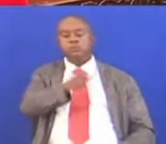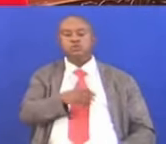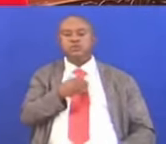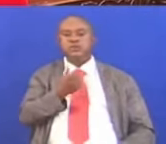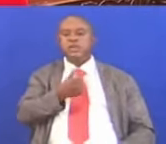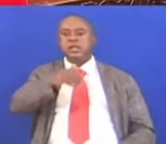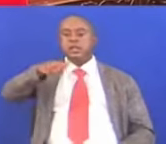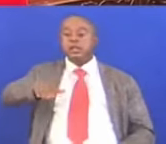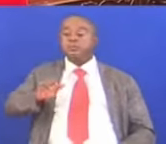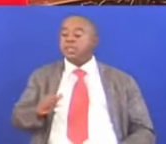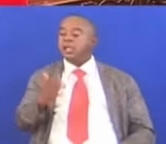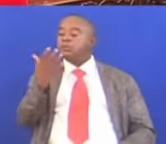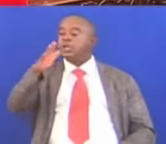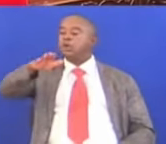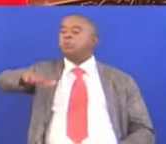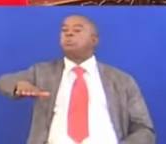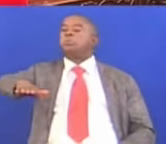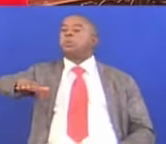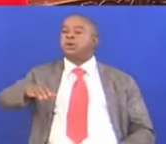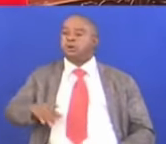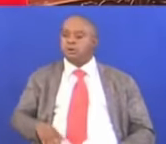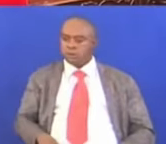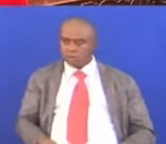kina mit